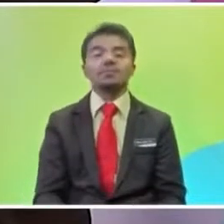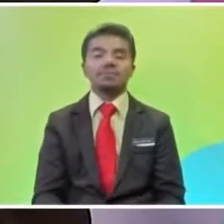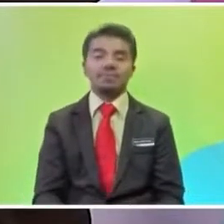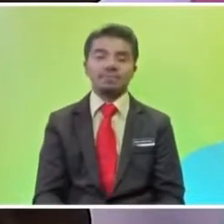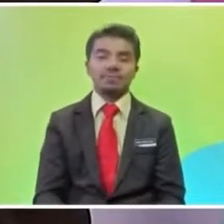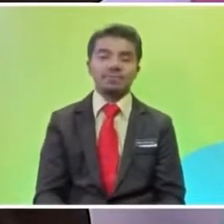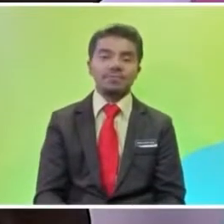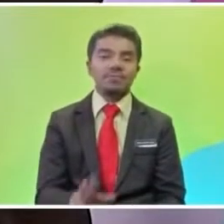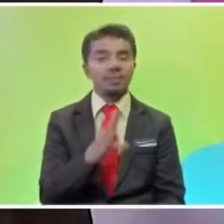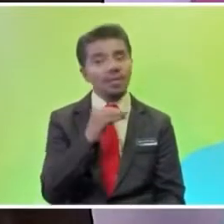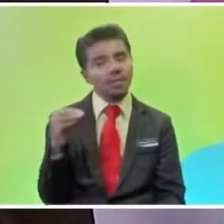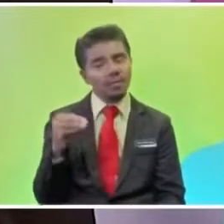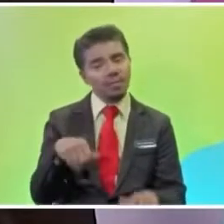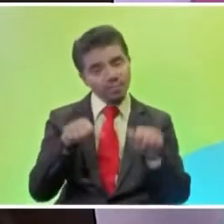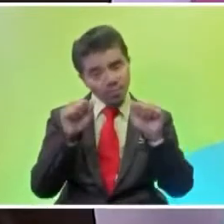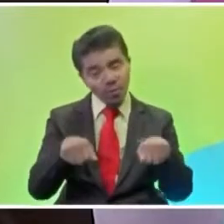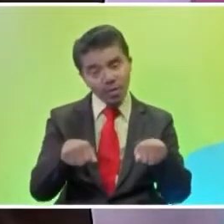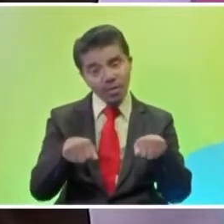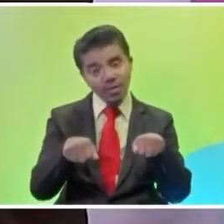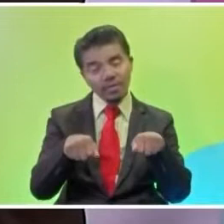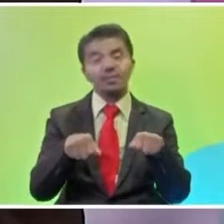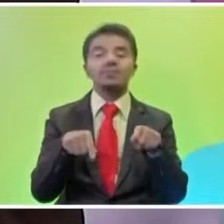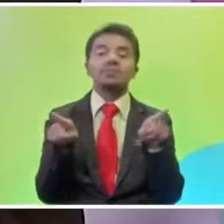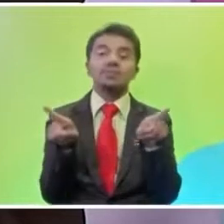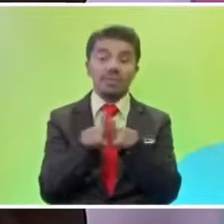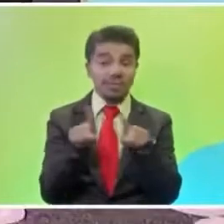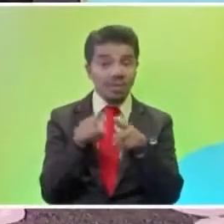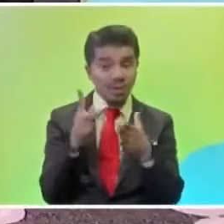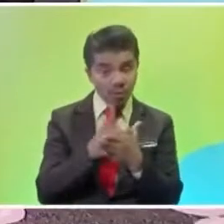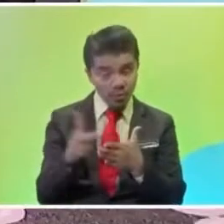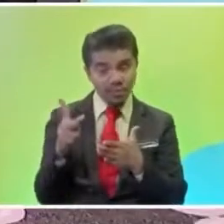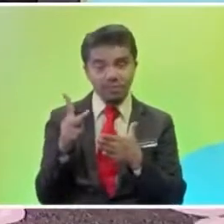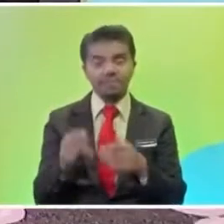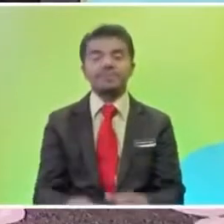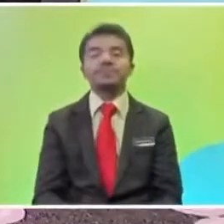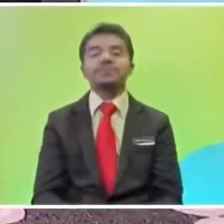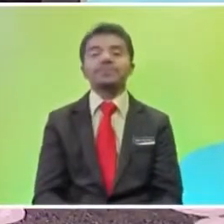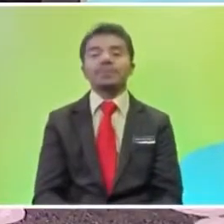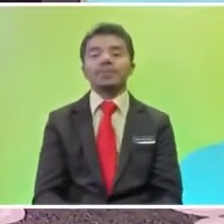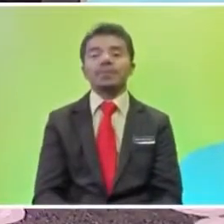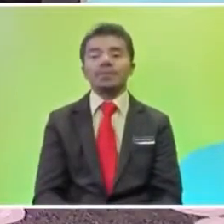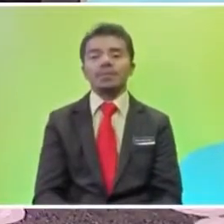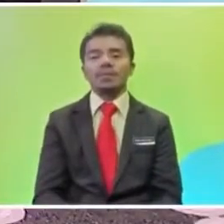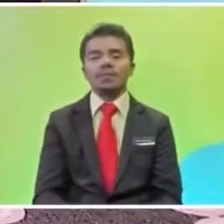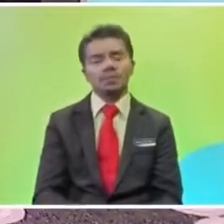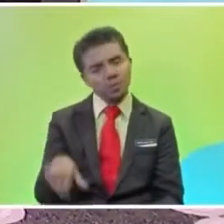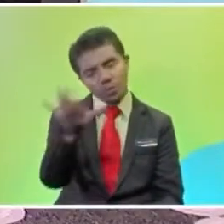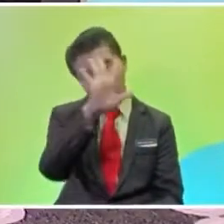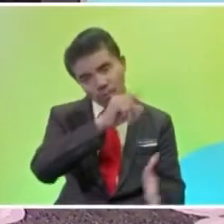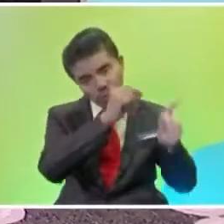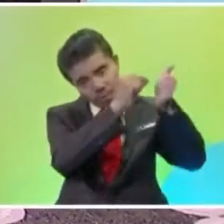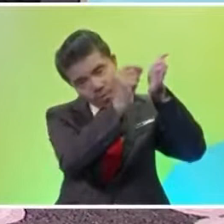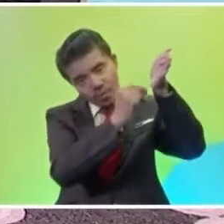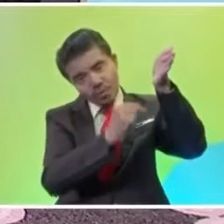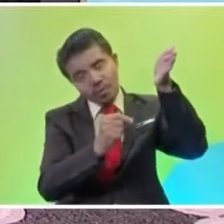karena pembelajaran itu adalah sejarah berterusan nah begitu Evan Manager segala pembengkakan yang telah dicetak oleh murid akan